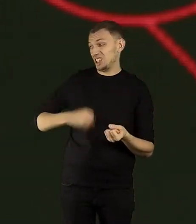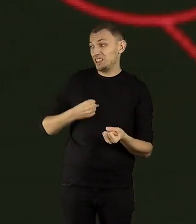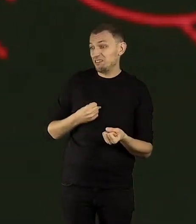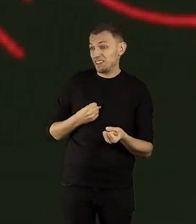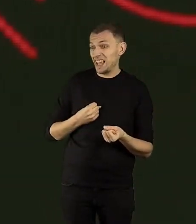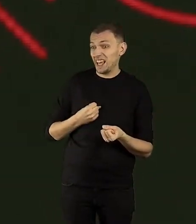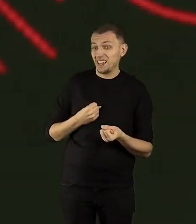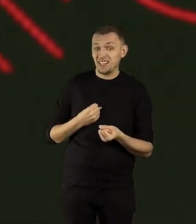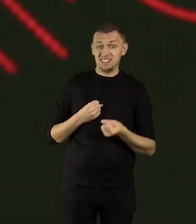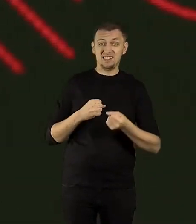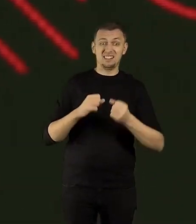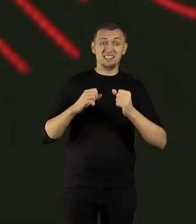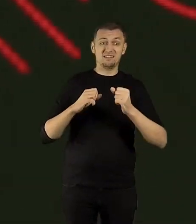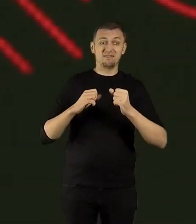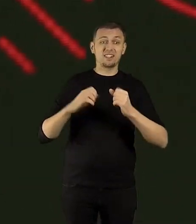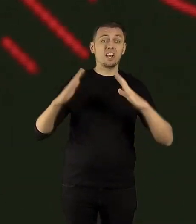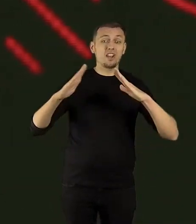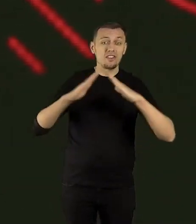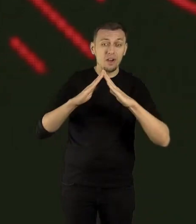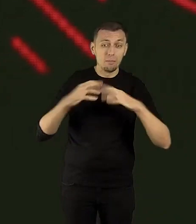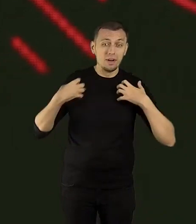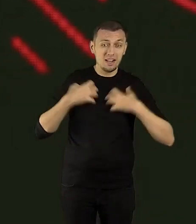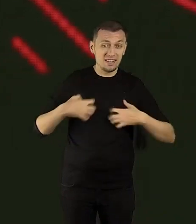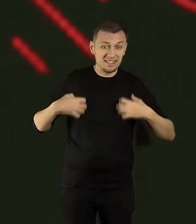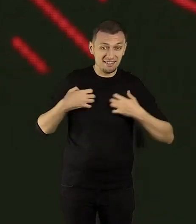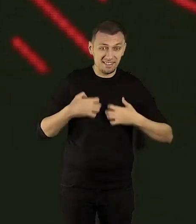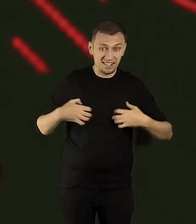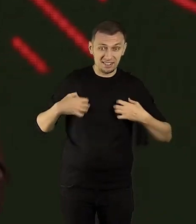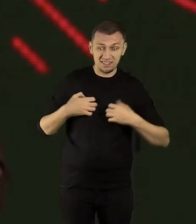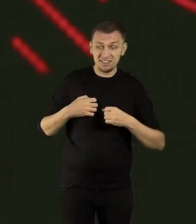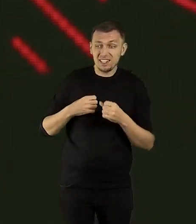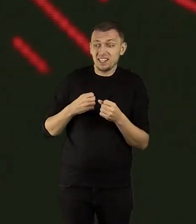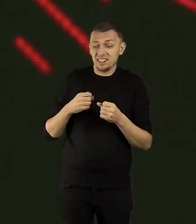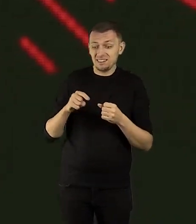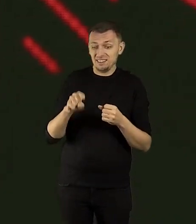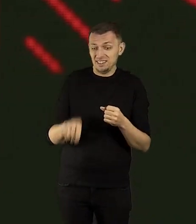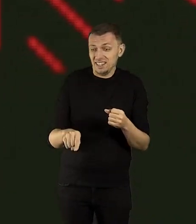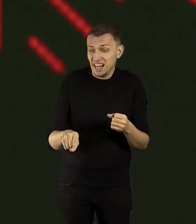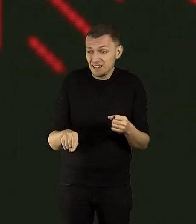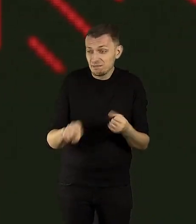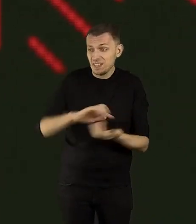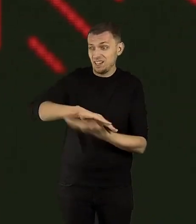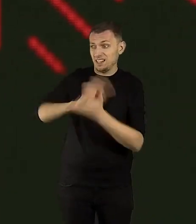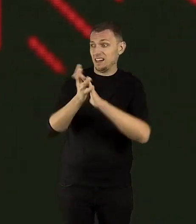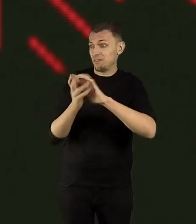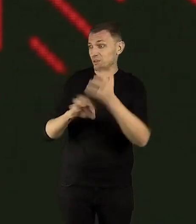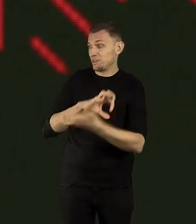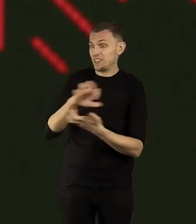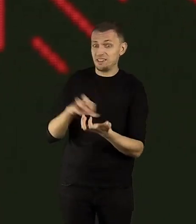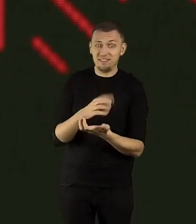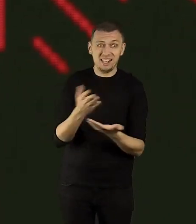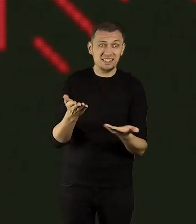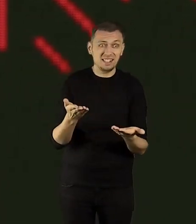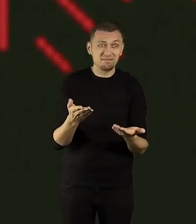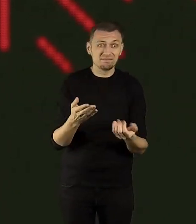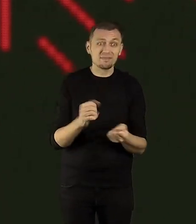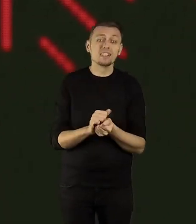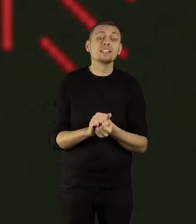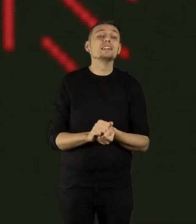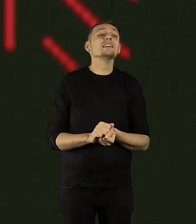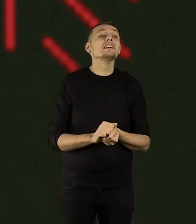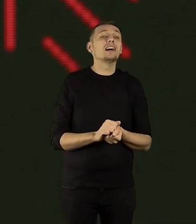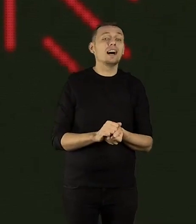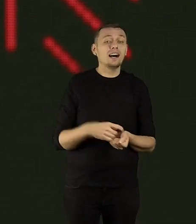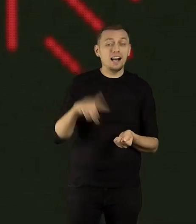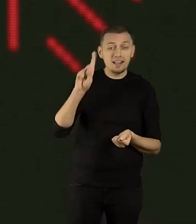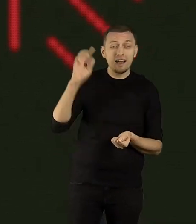rewolucję. Ale od tego właśnie wszystko się zaczęło. A to dlatego, że karczma była pełna podróżnych ludzi,